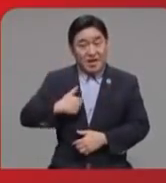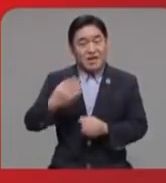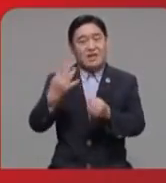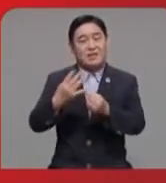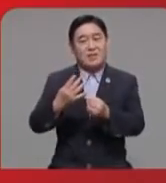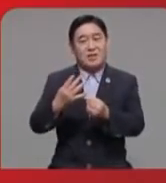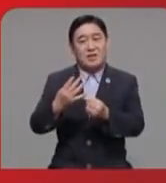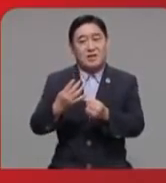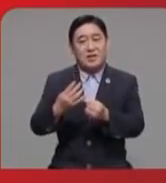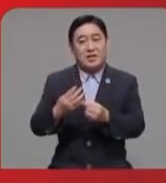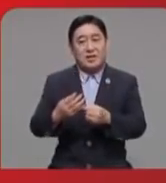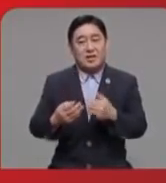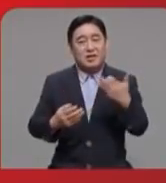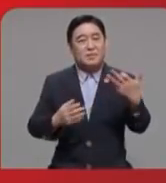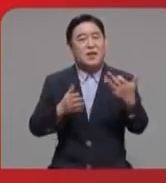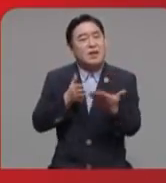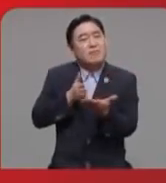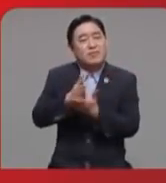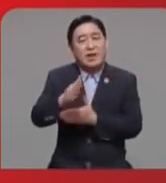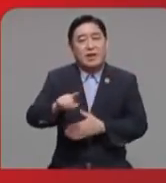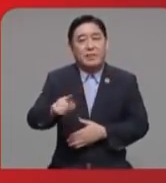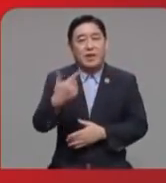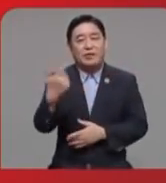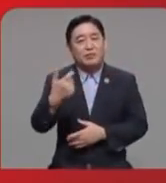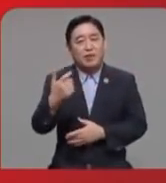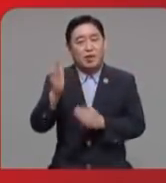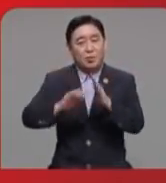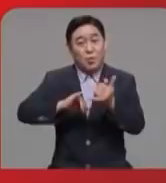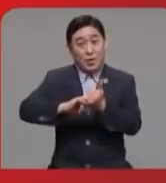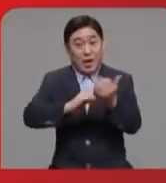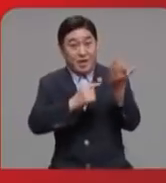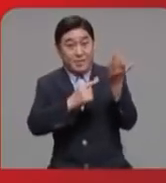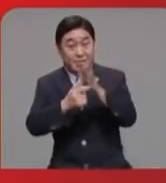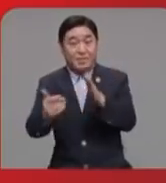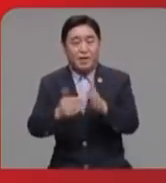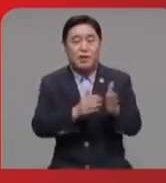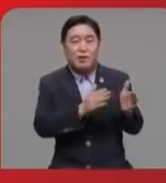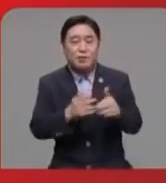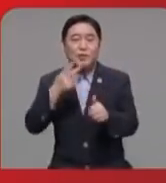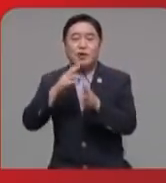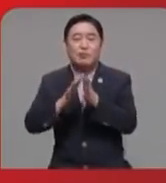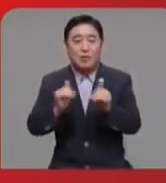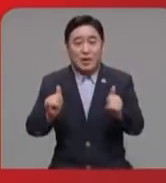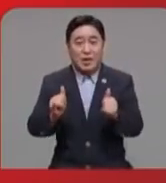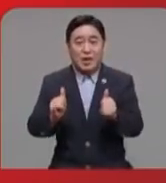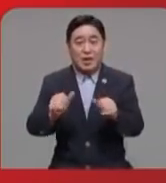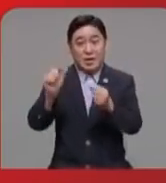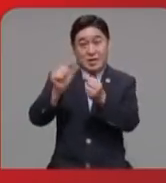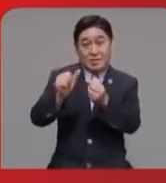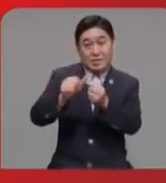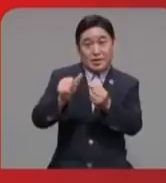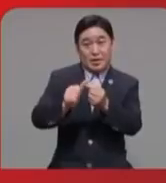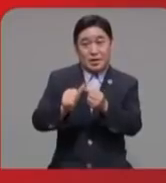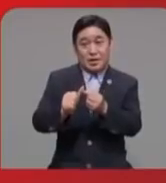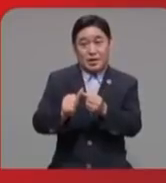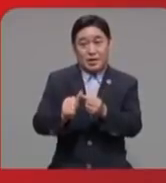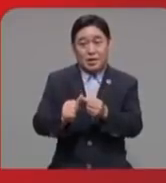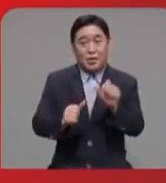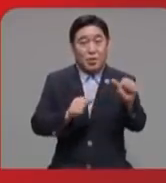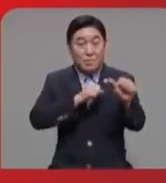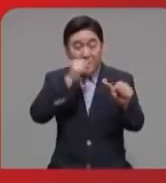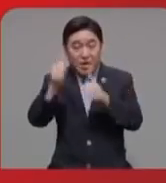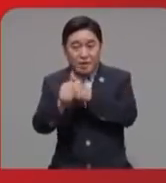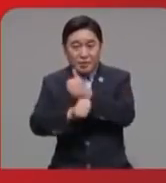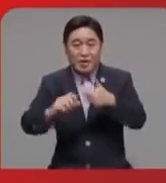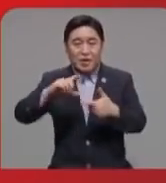네 번째, 18개 분야에 160개 공약을 발표하고 준비된 후보다. 그리고 다섯 번째, 오성